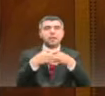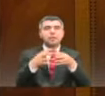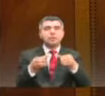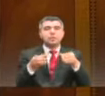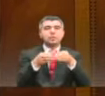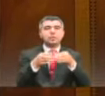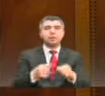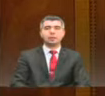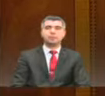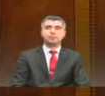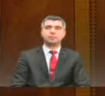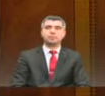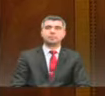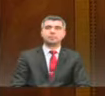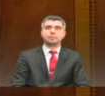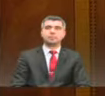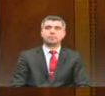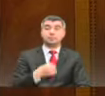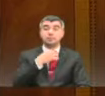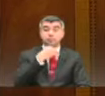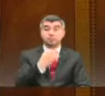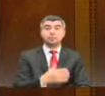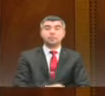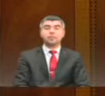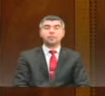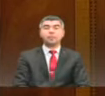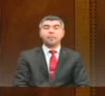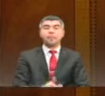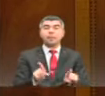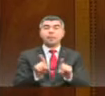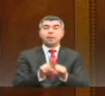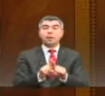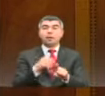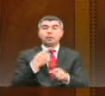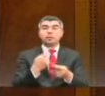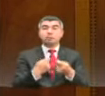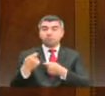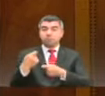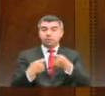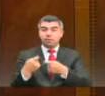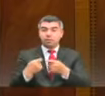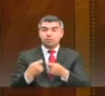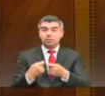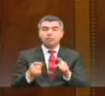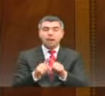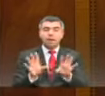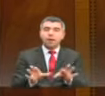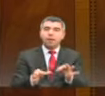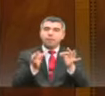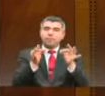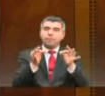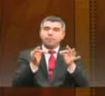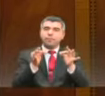والمجالي. ذلك أن المجال الاقتصادي له ثمرات،